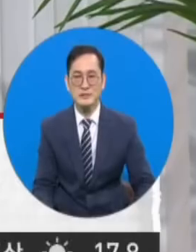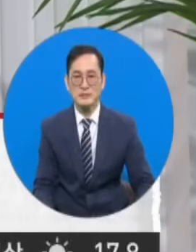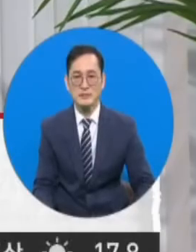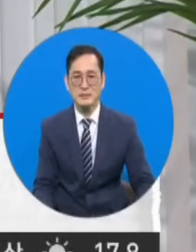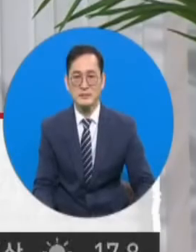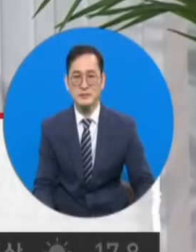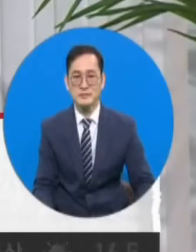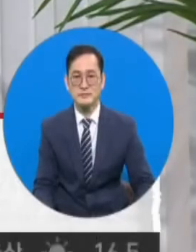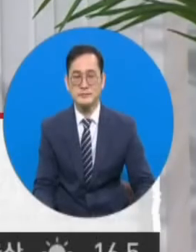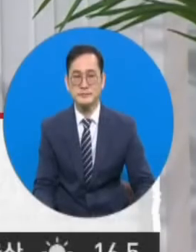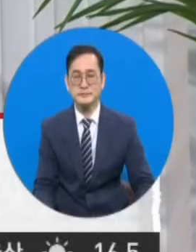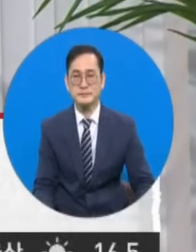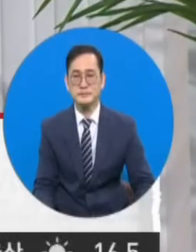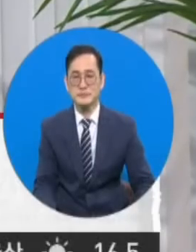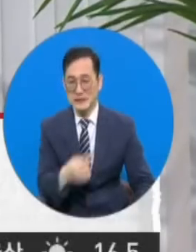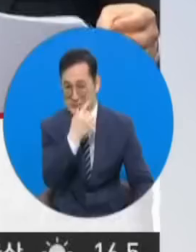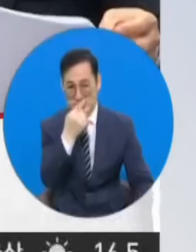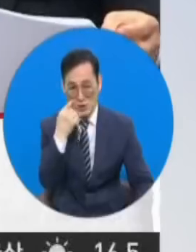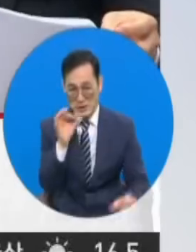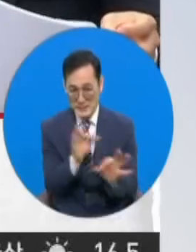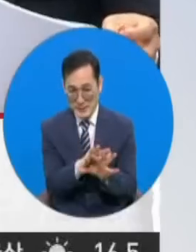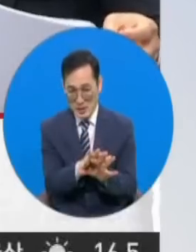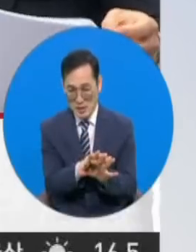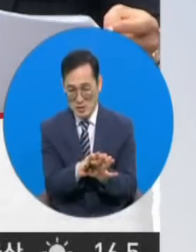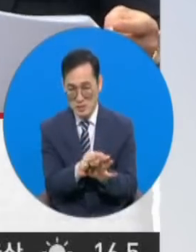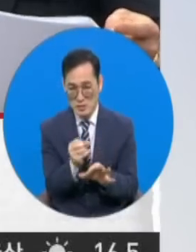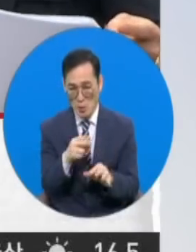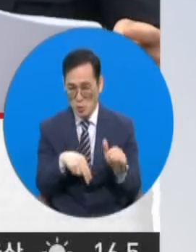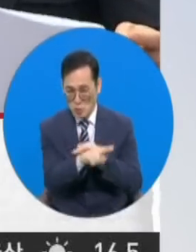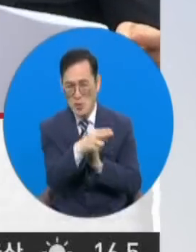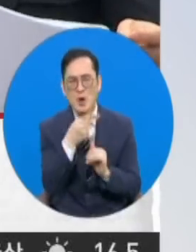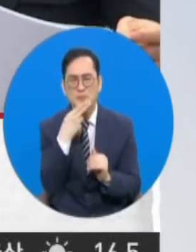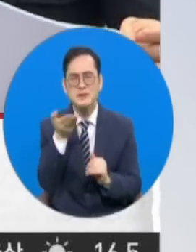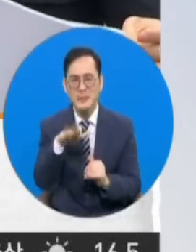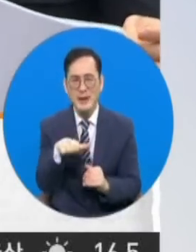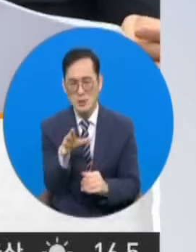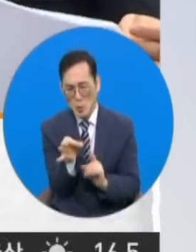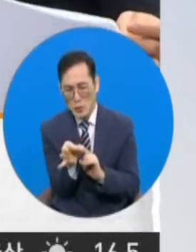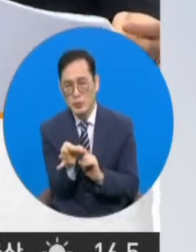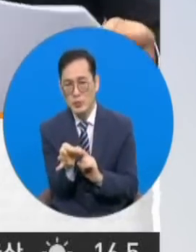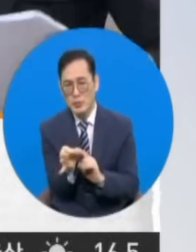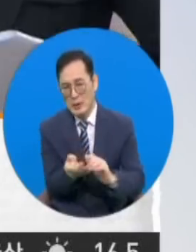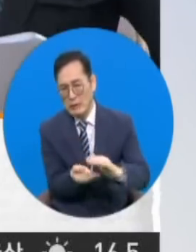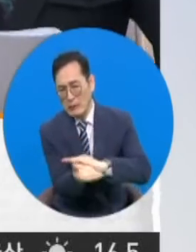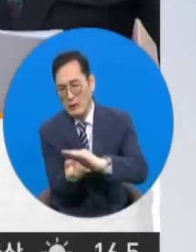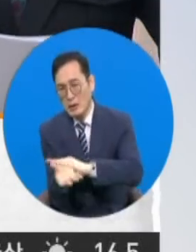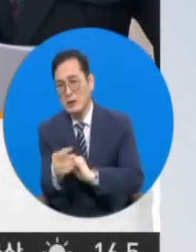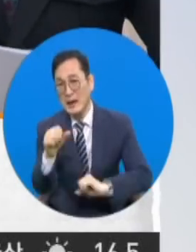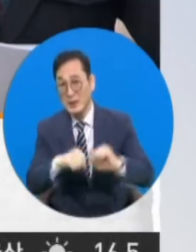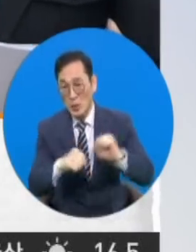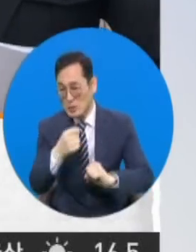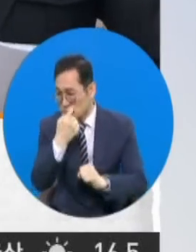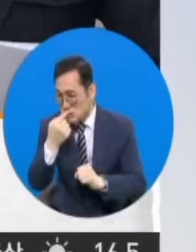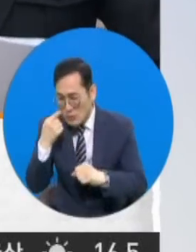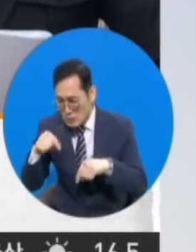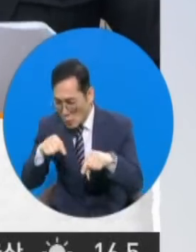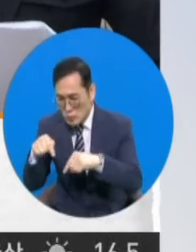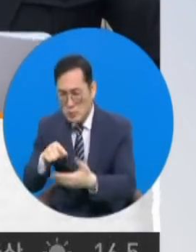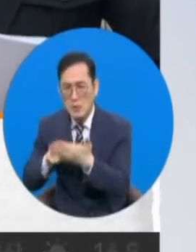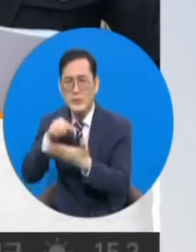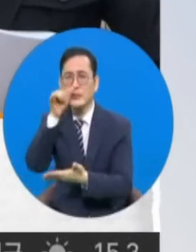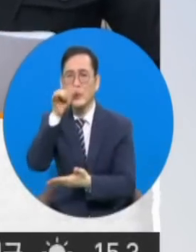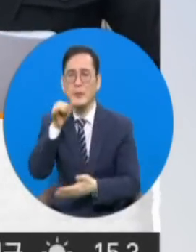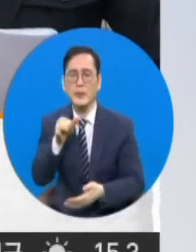증거를 없다 하더라도 이거 자체가 이제 돈으로 매수한 행위잖아요 그럼 저는 이제 처음에 영천 신청할